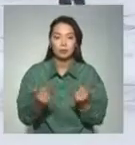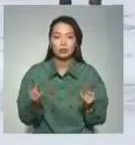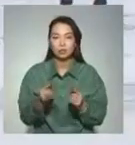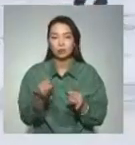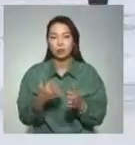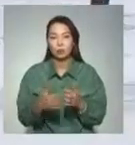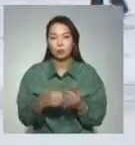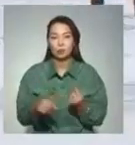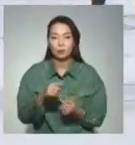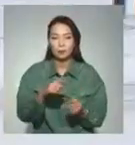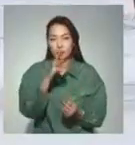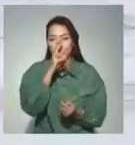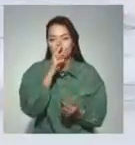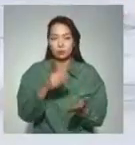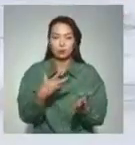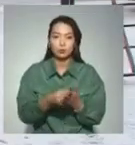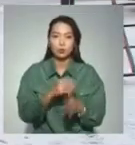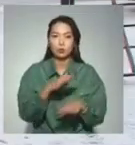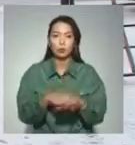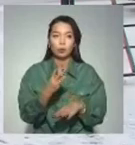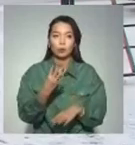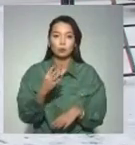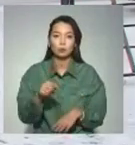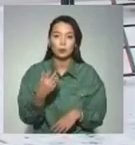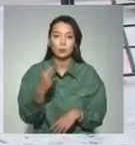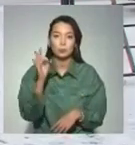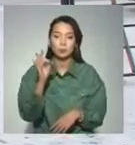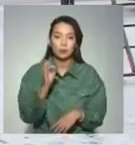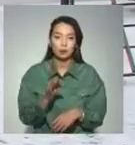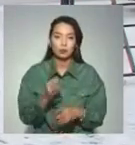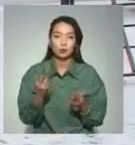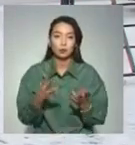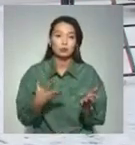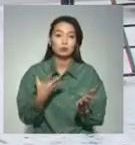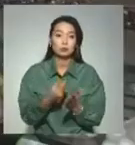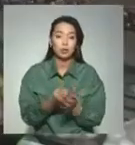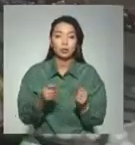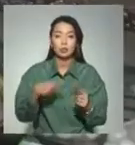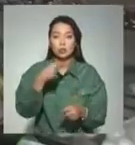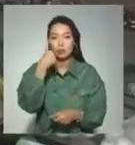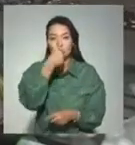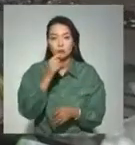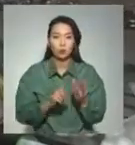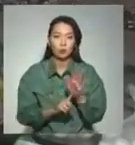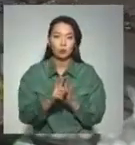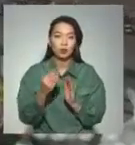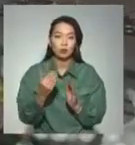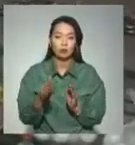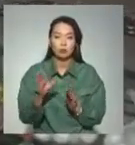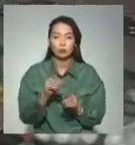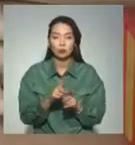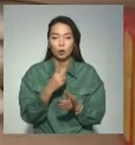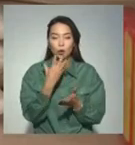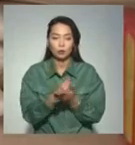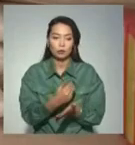және орта бизнес еңбекақы төлеу қорының 34,5% төлеуі тиіс болса, келесі жылдан бастап олар бірыңғай